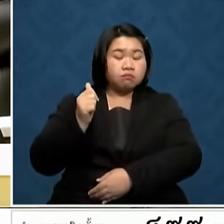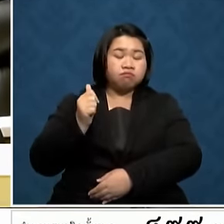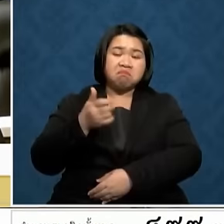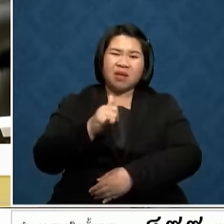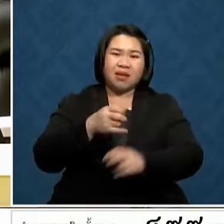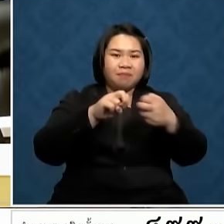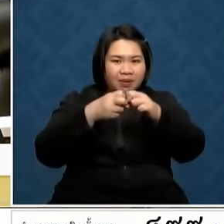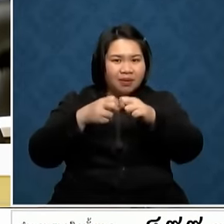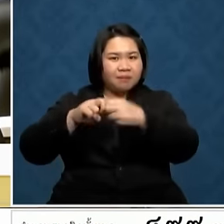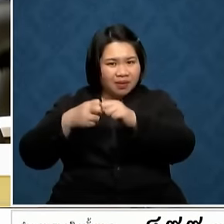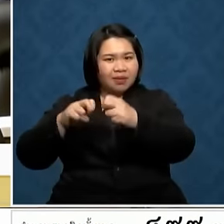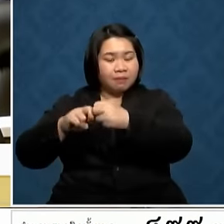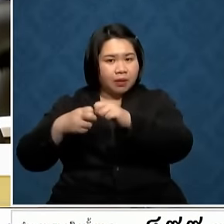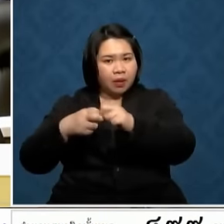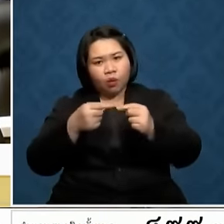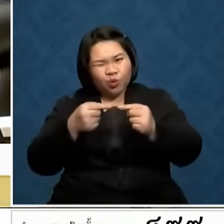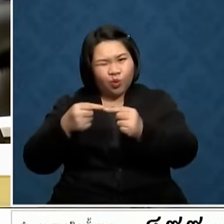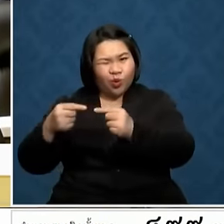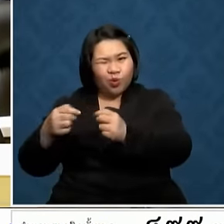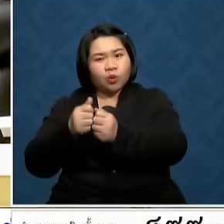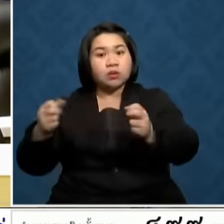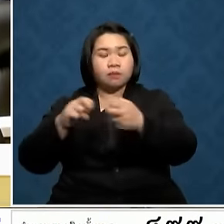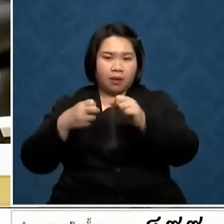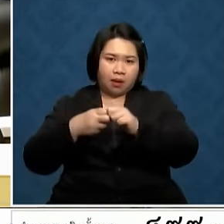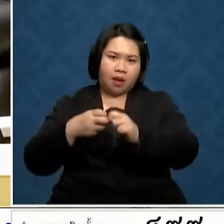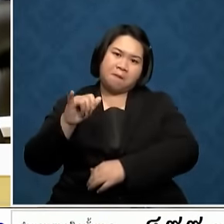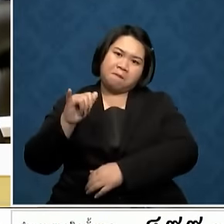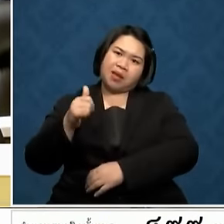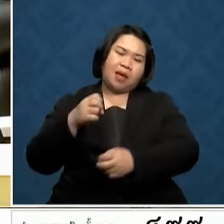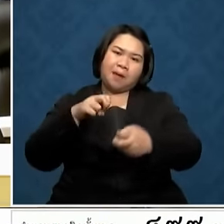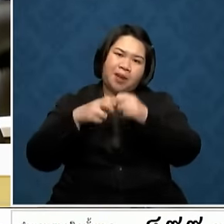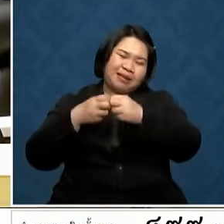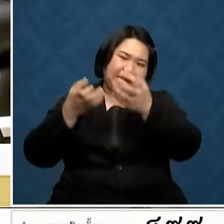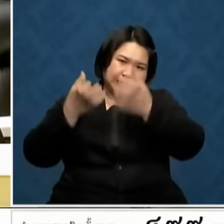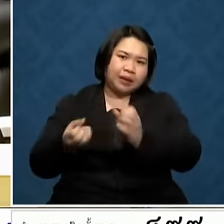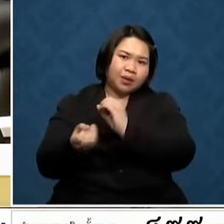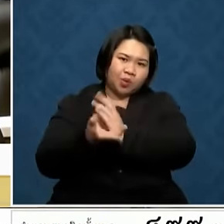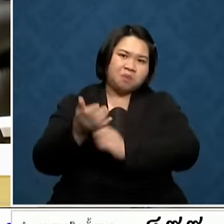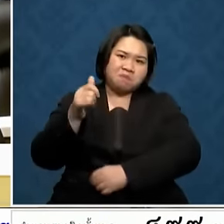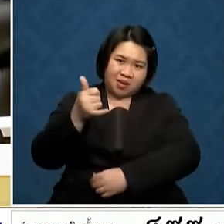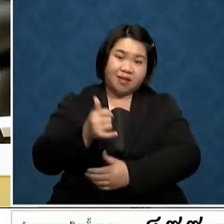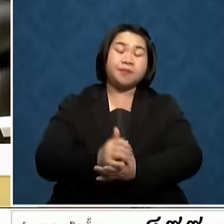งอีกหลปัหาครั ที่ถูกต่ออายุออกไปหรอว่าถูกทำใหหนกหนาสาหัสกว่าเดิม